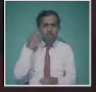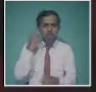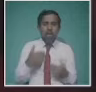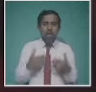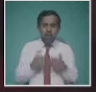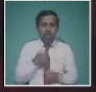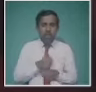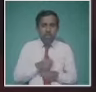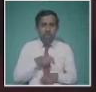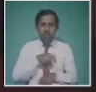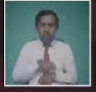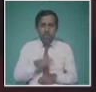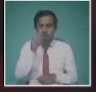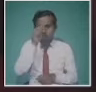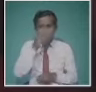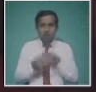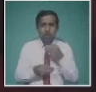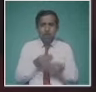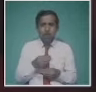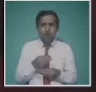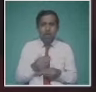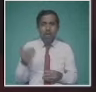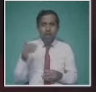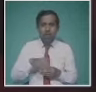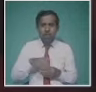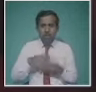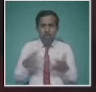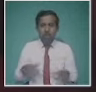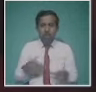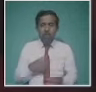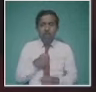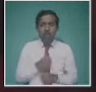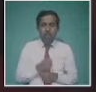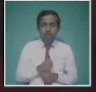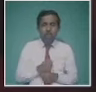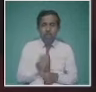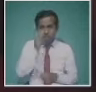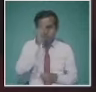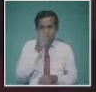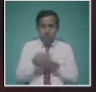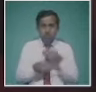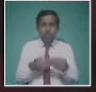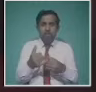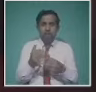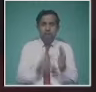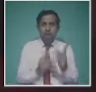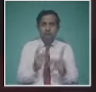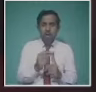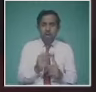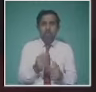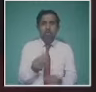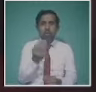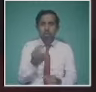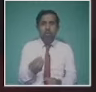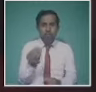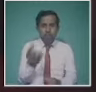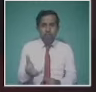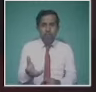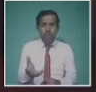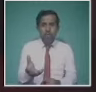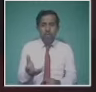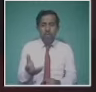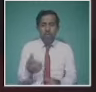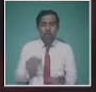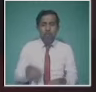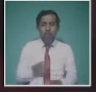අපේ ආණ්ඩු කාලෙත් ඔය ජාවාරංකාරයෝ කරගුණා අපේ ආණ්ඩු කාලෙත් ජාවාරංකාරීන්ට සමහර මැතිවතුන් අවස්ථාව දුන්නා